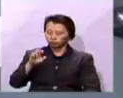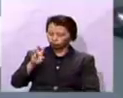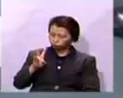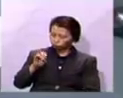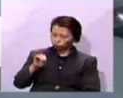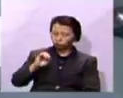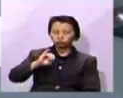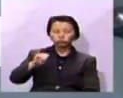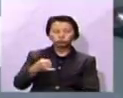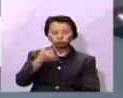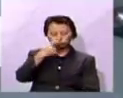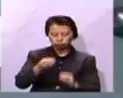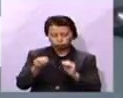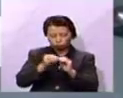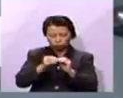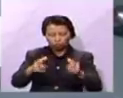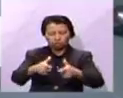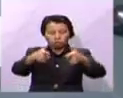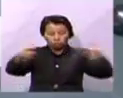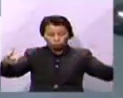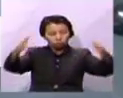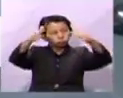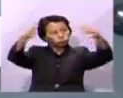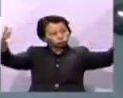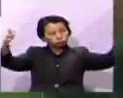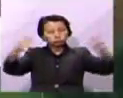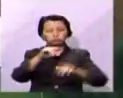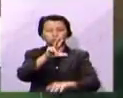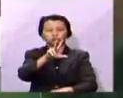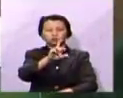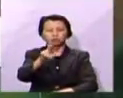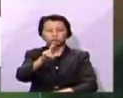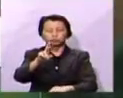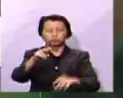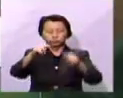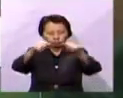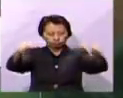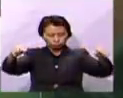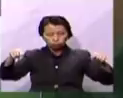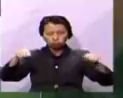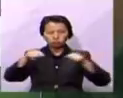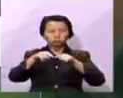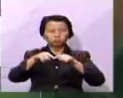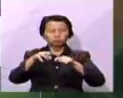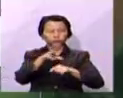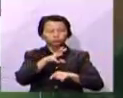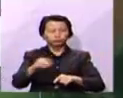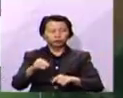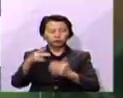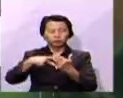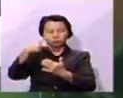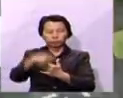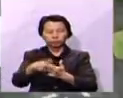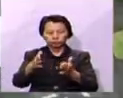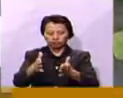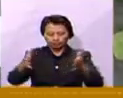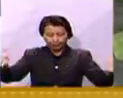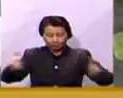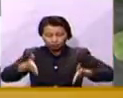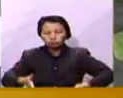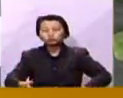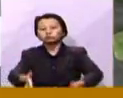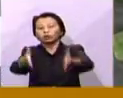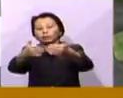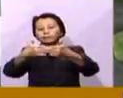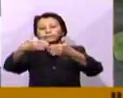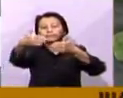juta bagi menambah keluasan terminal kepada 3,000 meter persegi. Manakala projek memanjangkan landasan